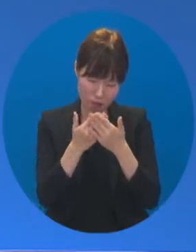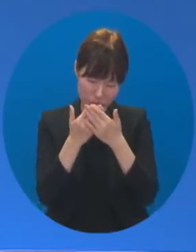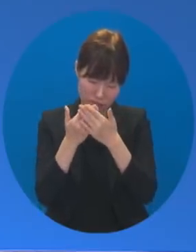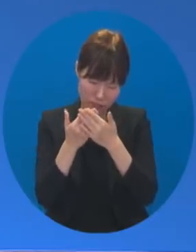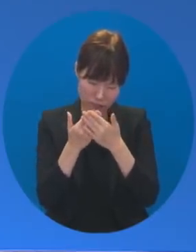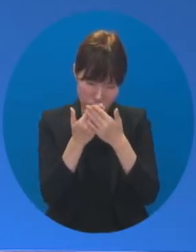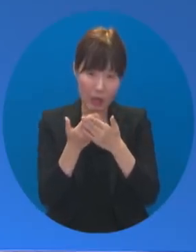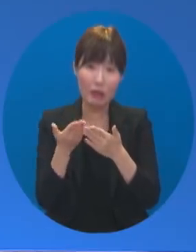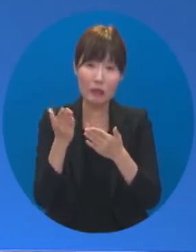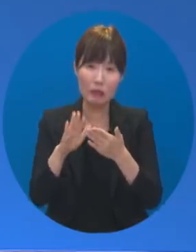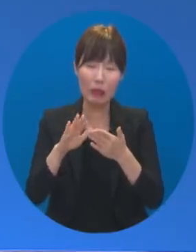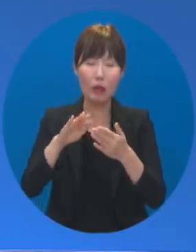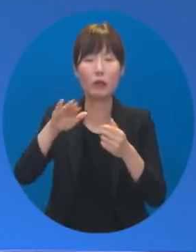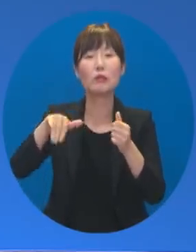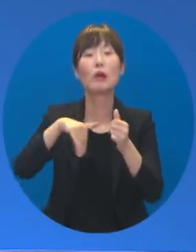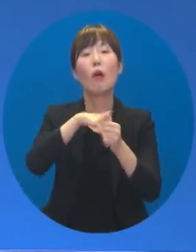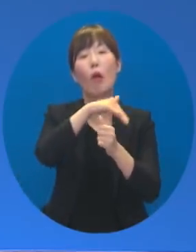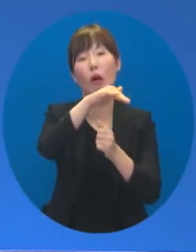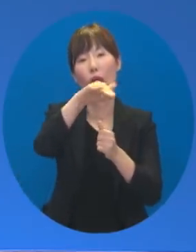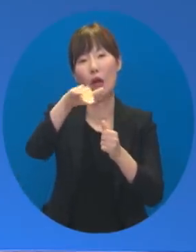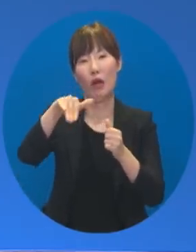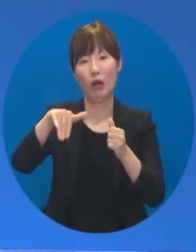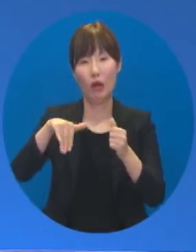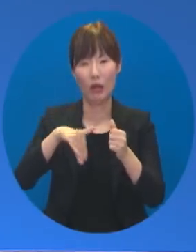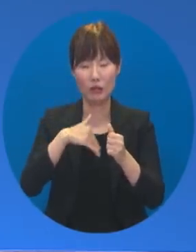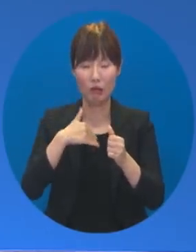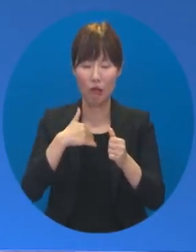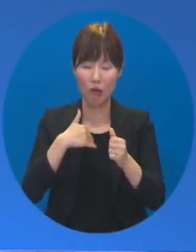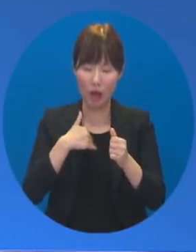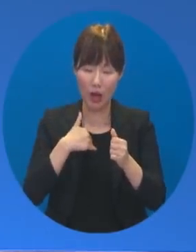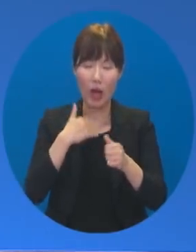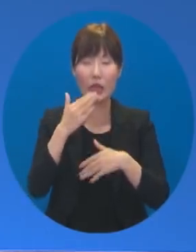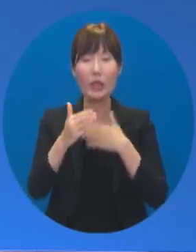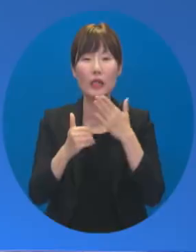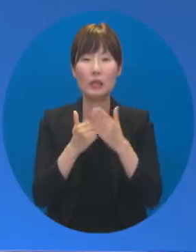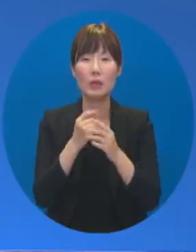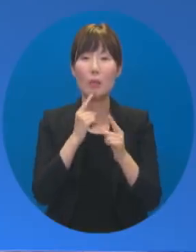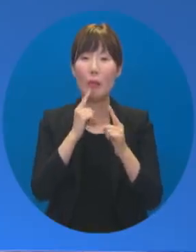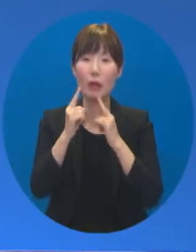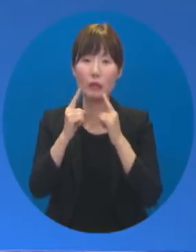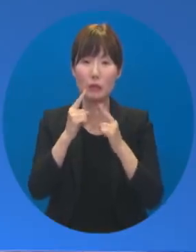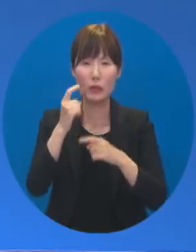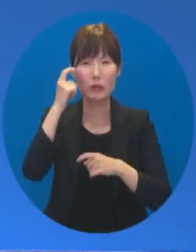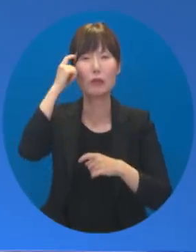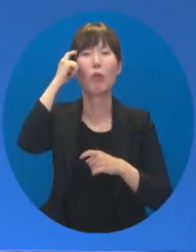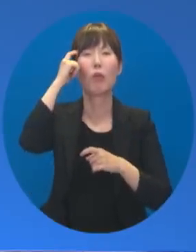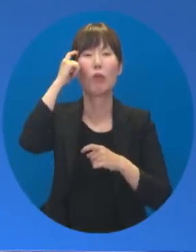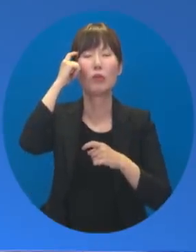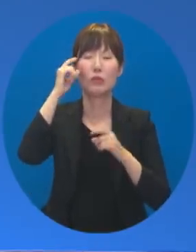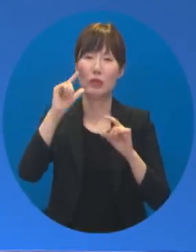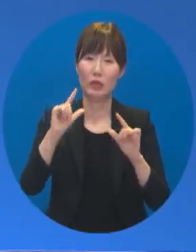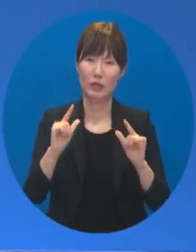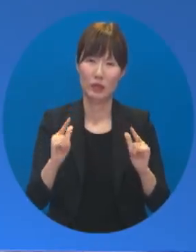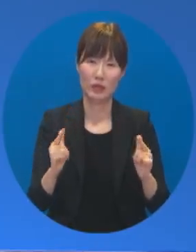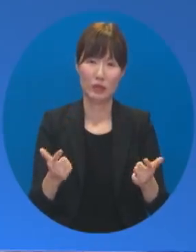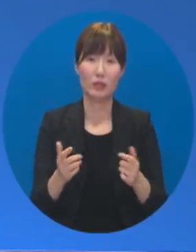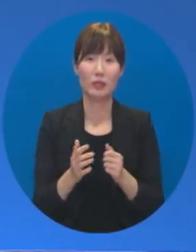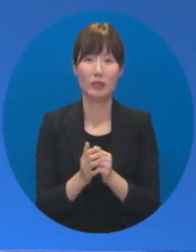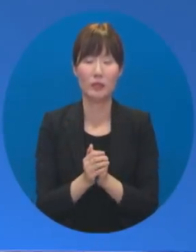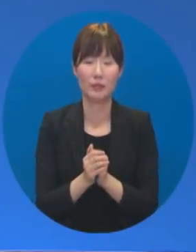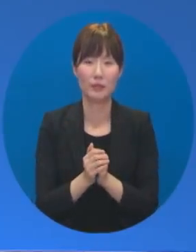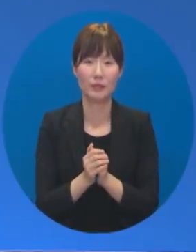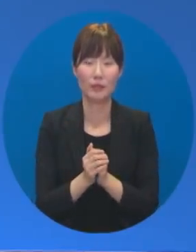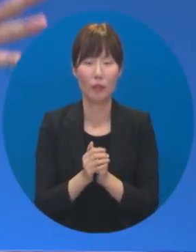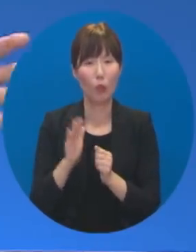그 상황에서 하나님의 말씀이 사실 떠오르지를 않았어요. 그런데 오늘 이렇게 사실